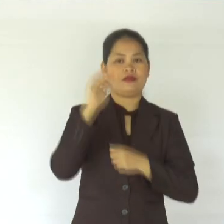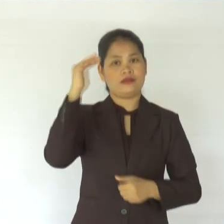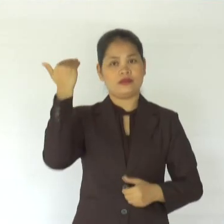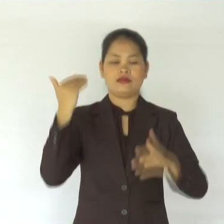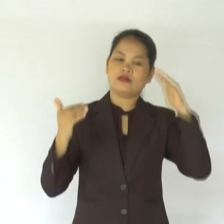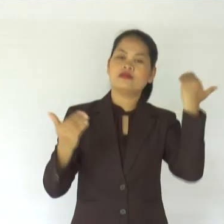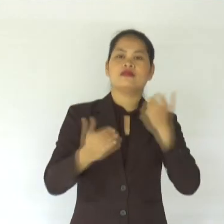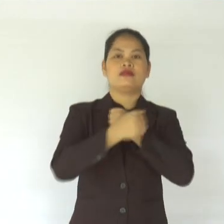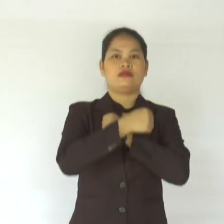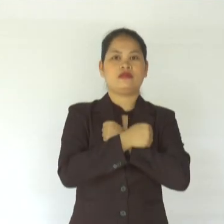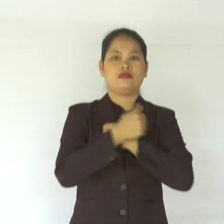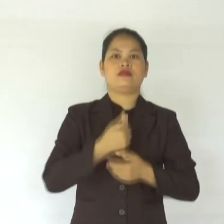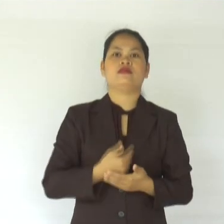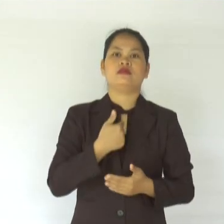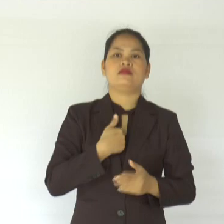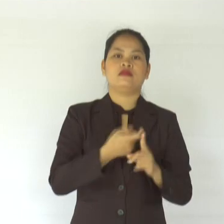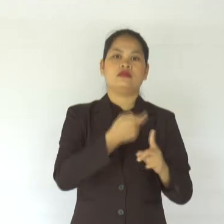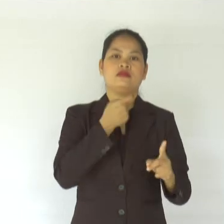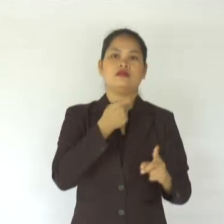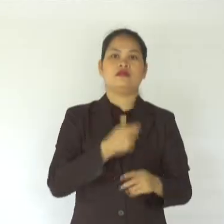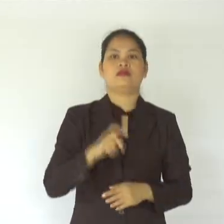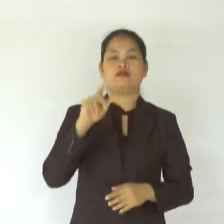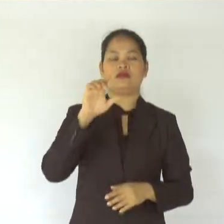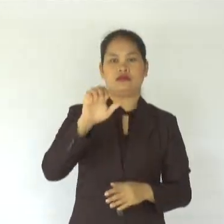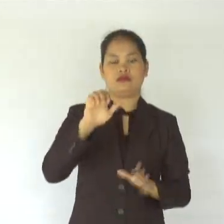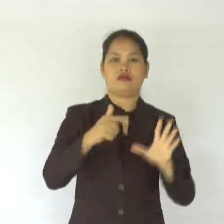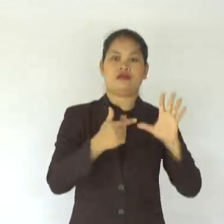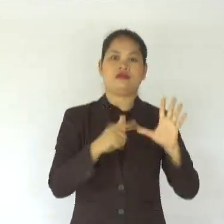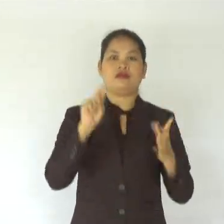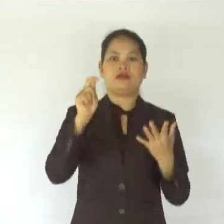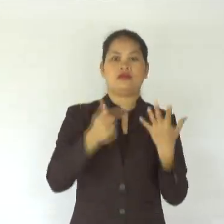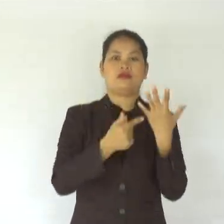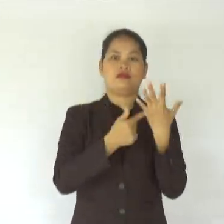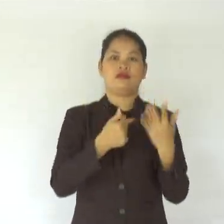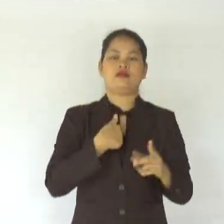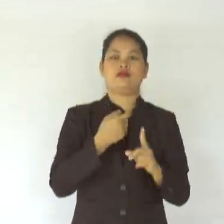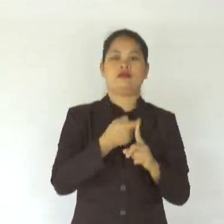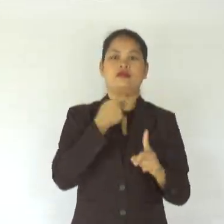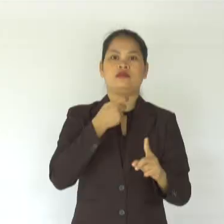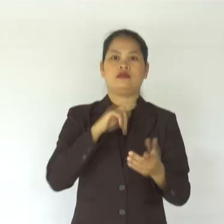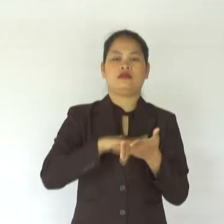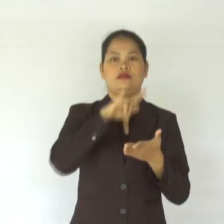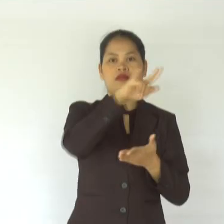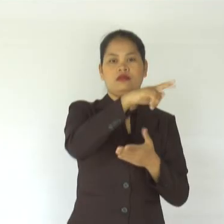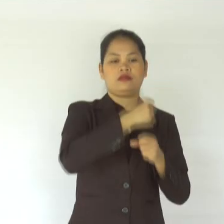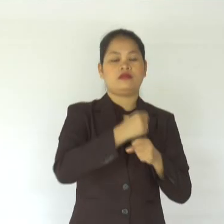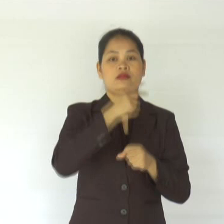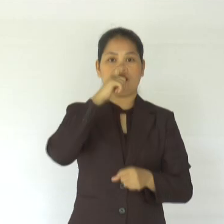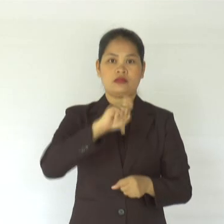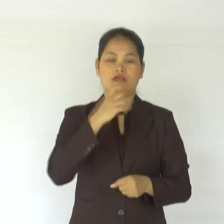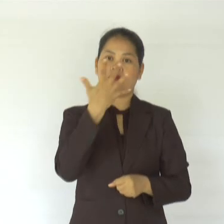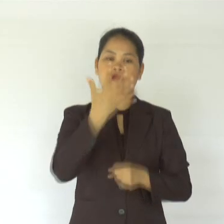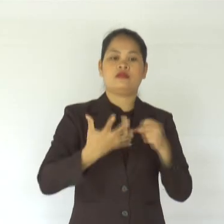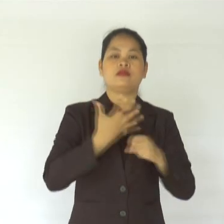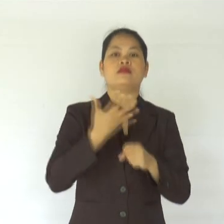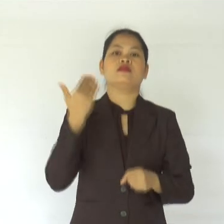sẽ lành phết đôi khí nị á. Bố ra sẽ lành bố ra. Chi chân chết đông bịa tịch trái. Nhóm chi bố lò co chậm